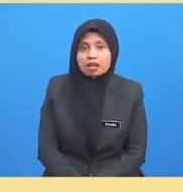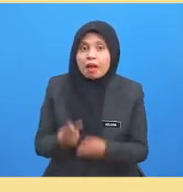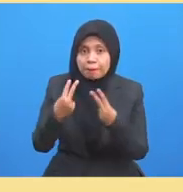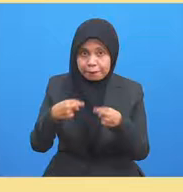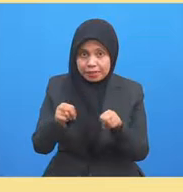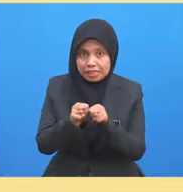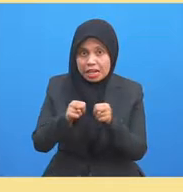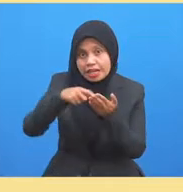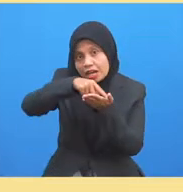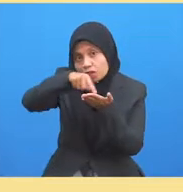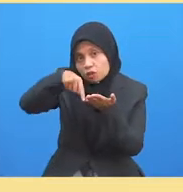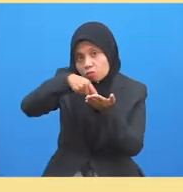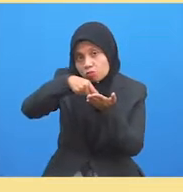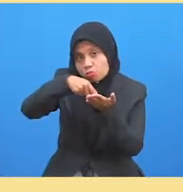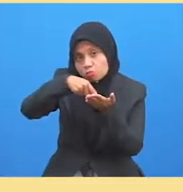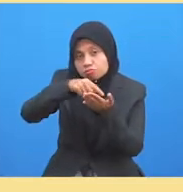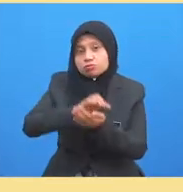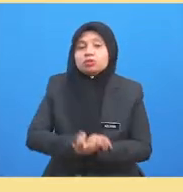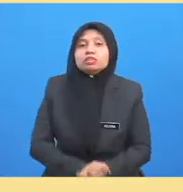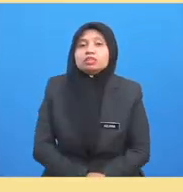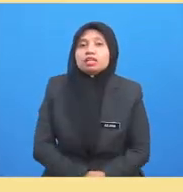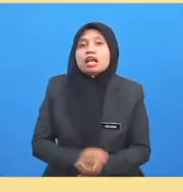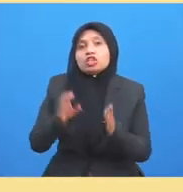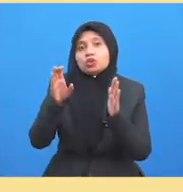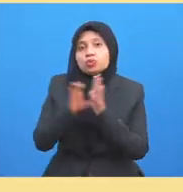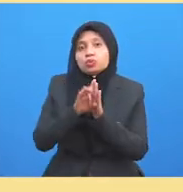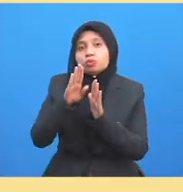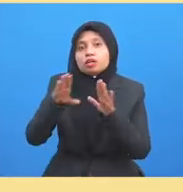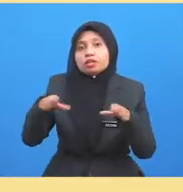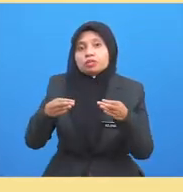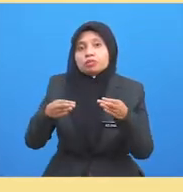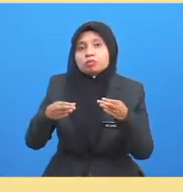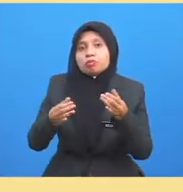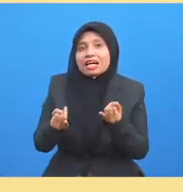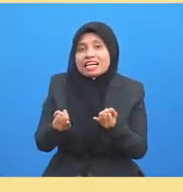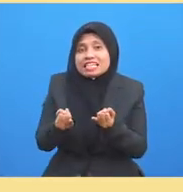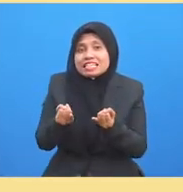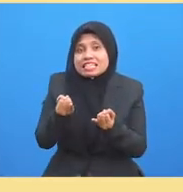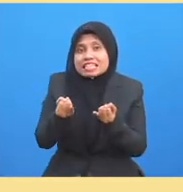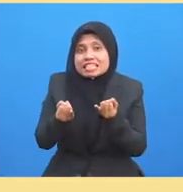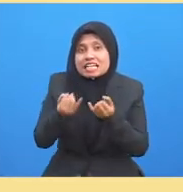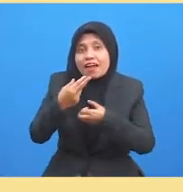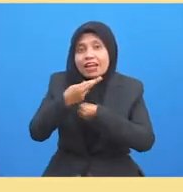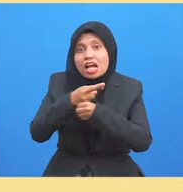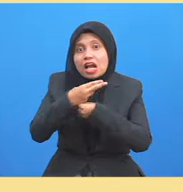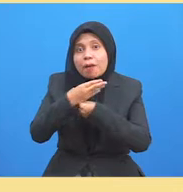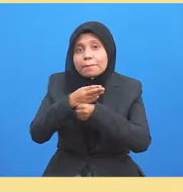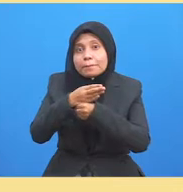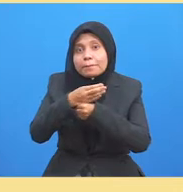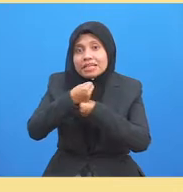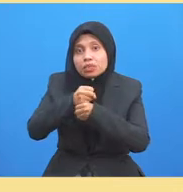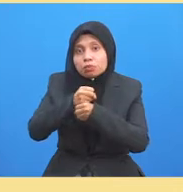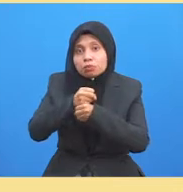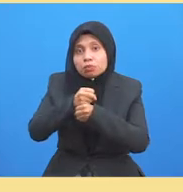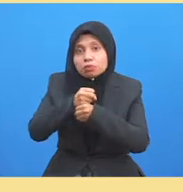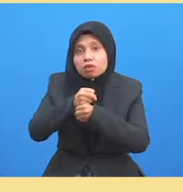Penilaian model olokan akan dibuat dari segi keseimbangan reka bentuk, struktur reka